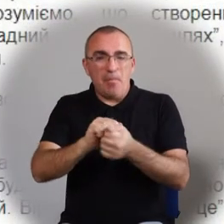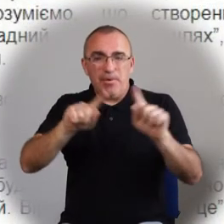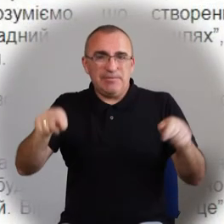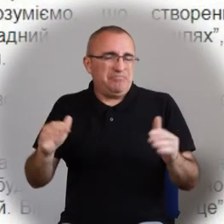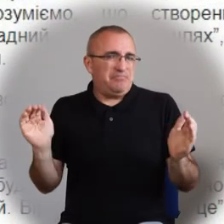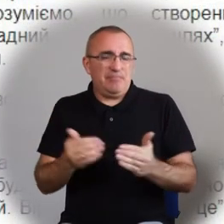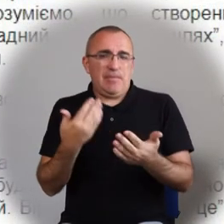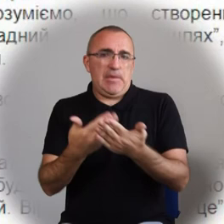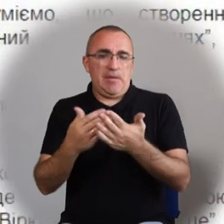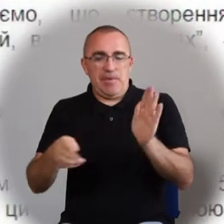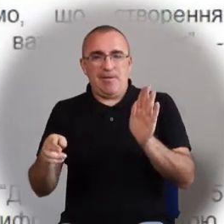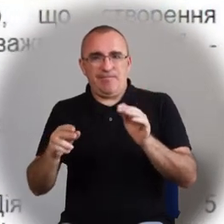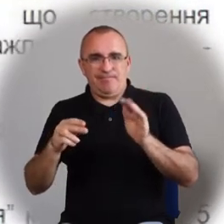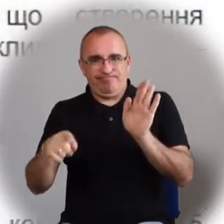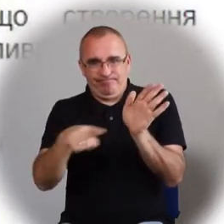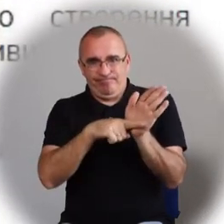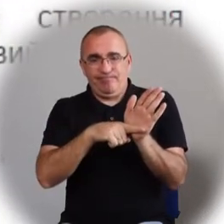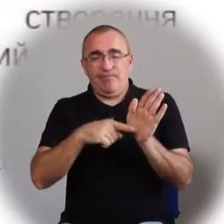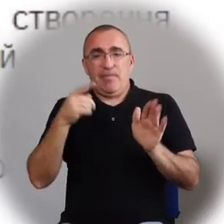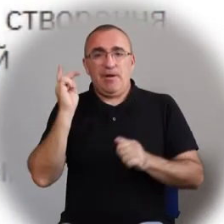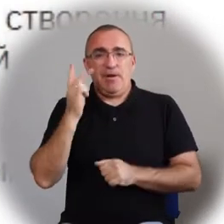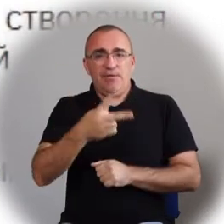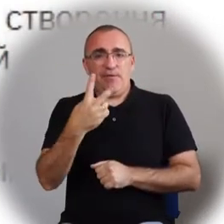менше папірців. Ось, наприклад, цитата.